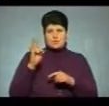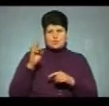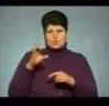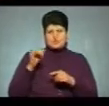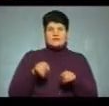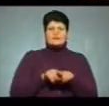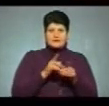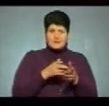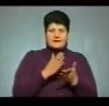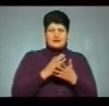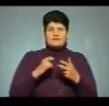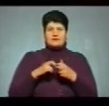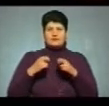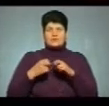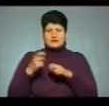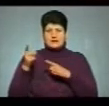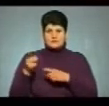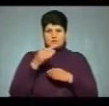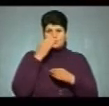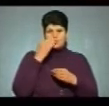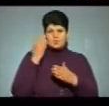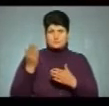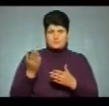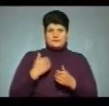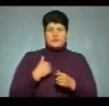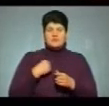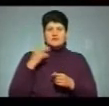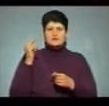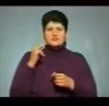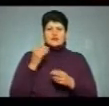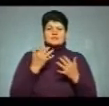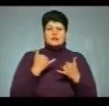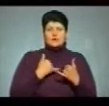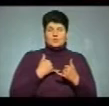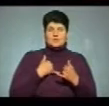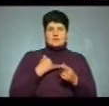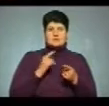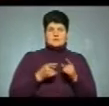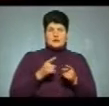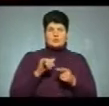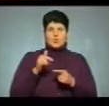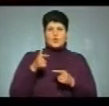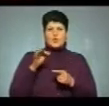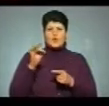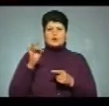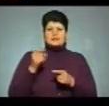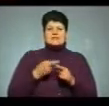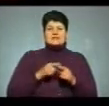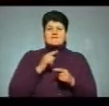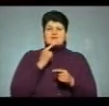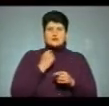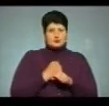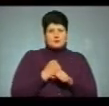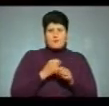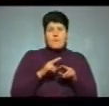в Івано-Франківську та Ужгороді. Ми вивчали, скільки в нас насправді осіб з Угорщини, але трошки це важко зробити, тому що